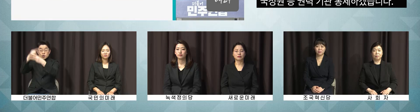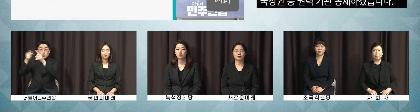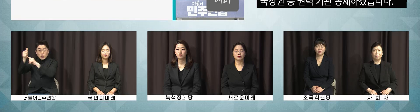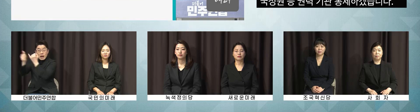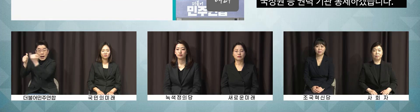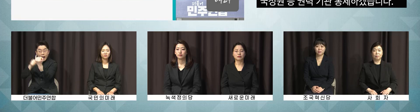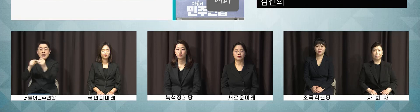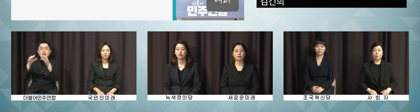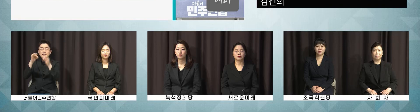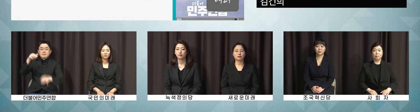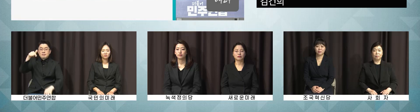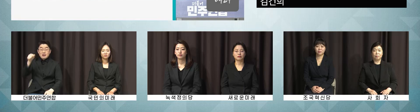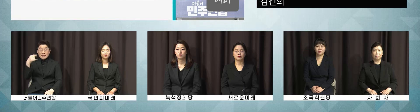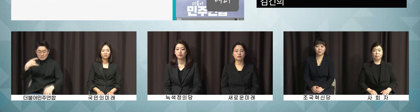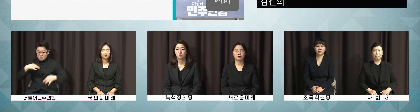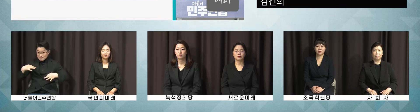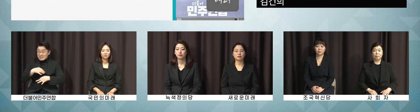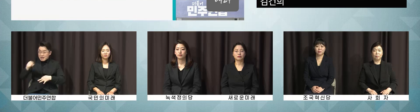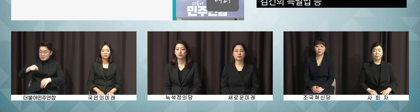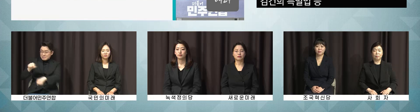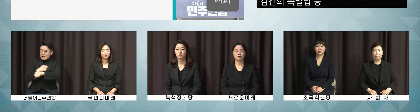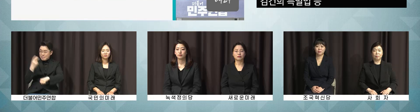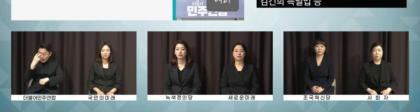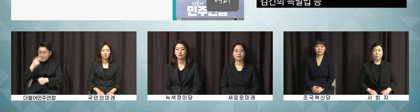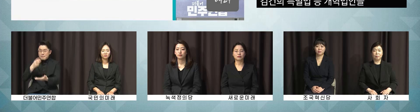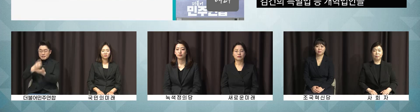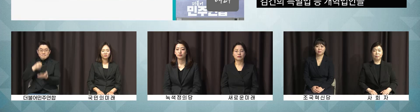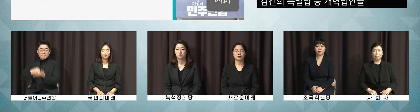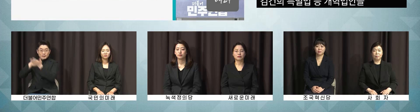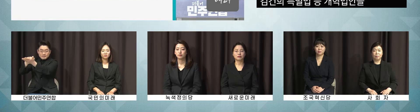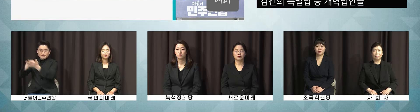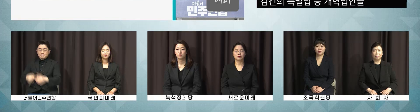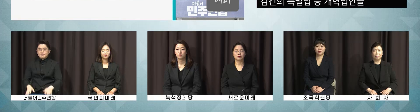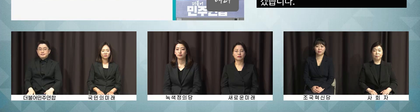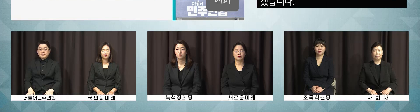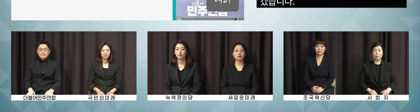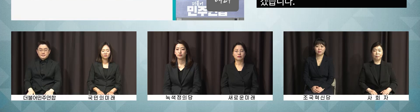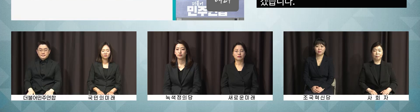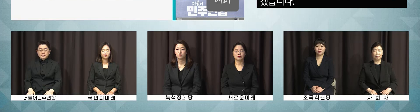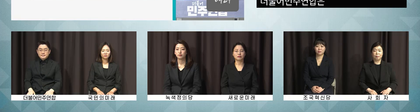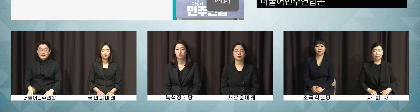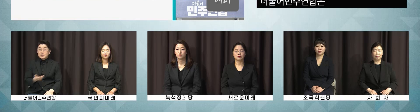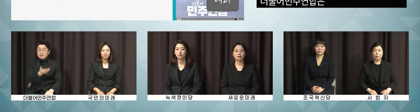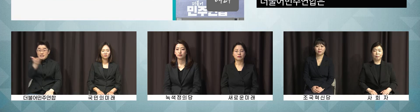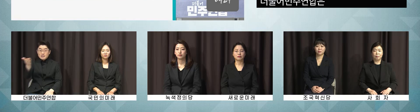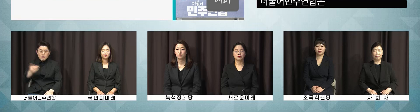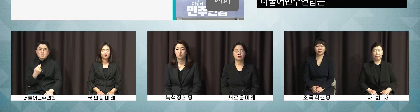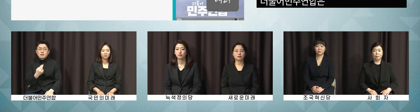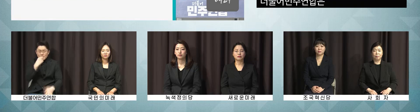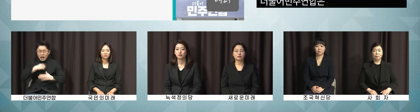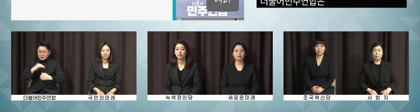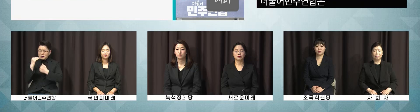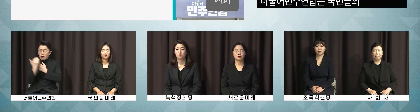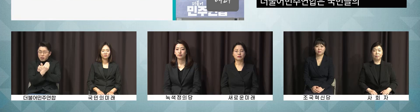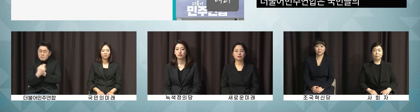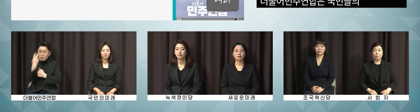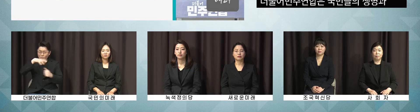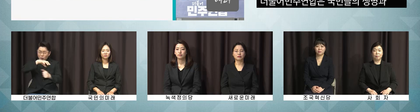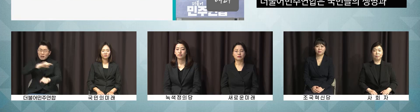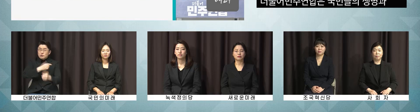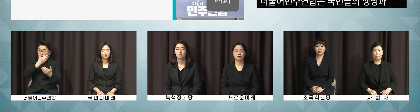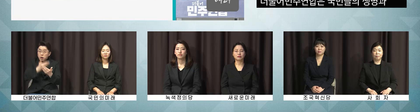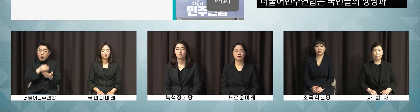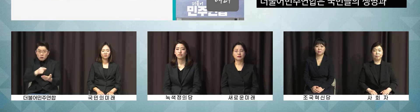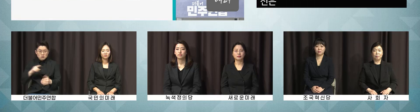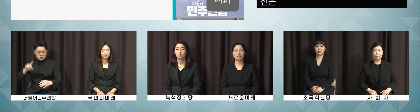등 개혁 법안을 재추진하겠습니다. 더불어민주연합은 국민들의 생명과 안전은 안중에도 없는